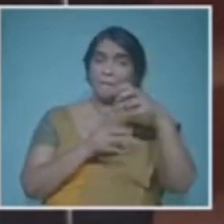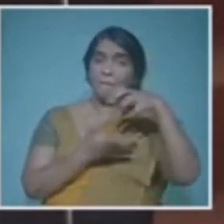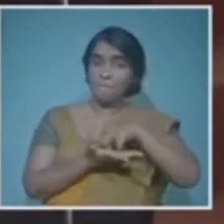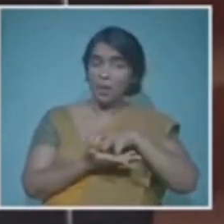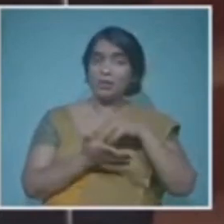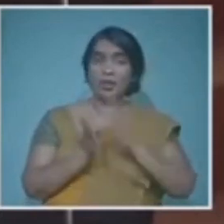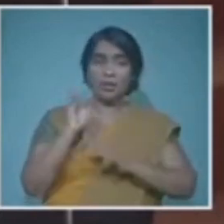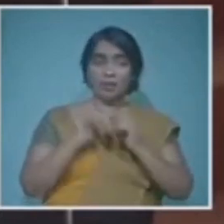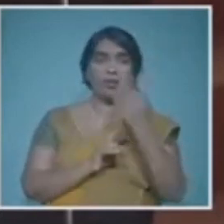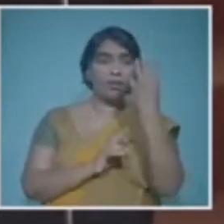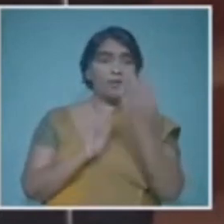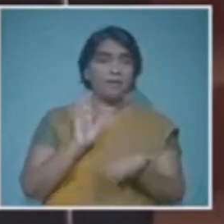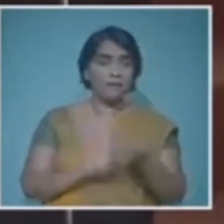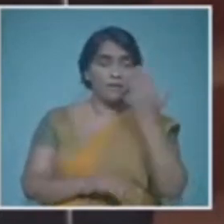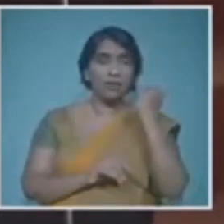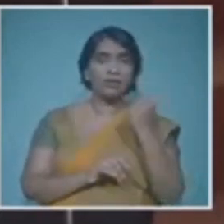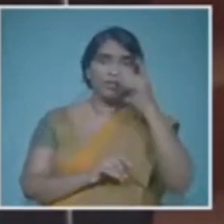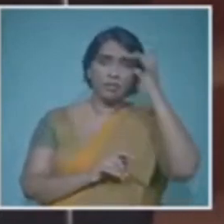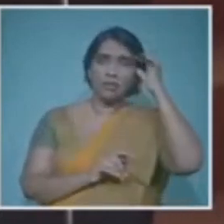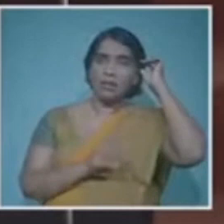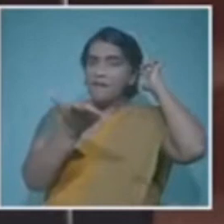4000 ගිරුවේ ගරු වගේ බැතුමා. ආ ඉන්නවද? සරි.